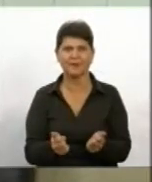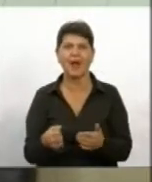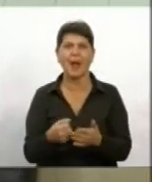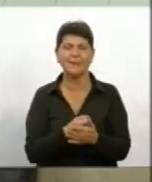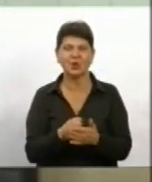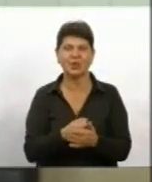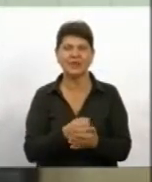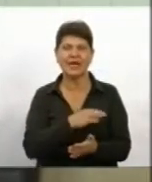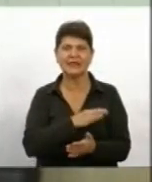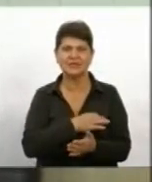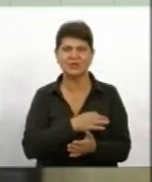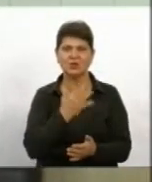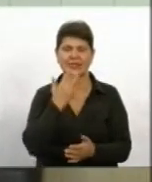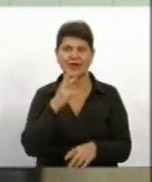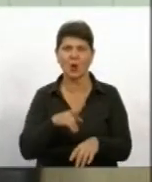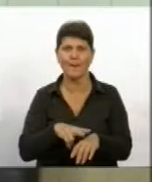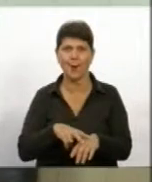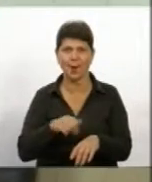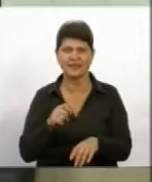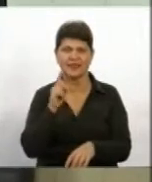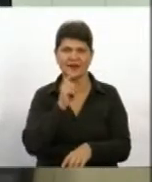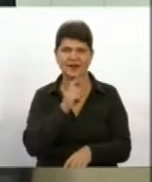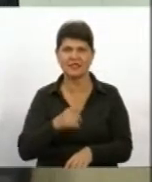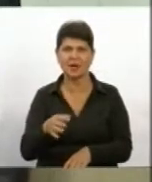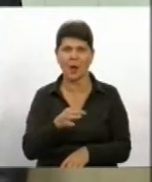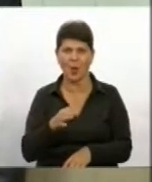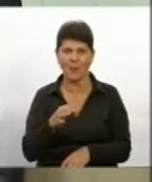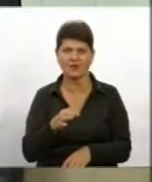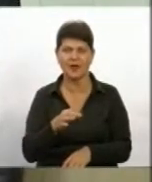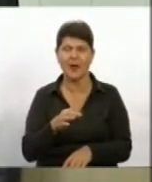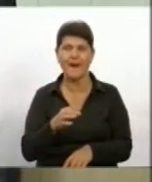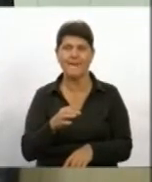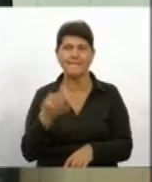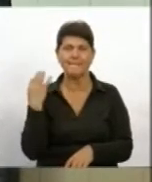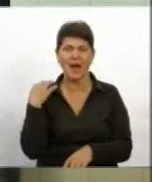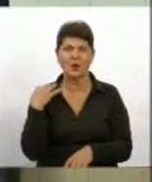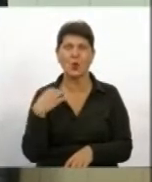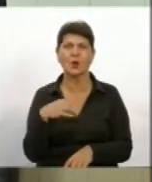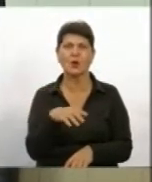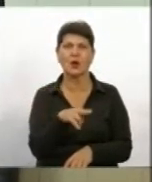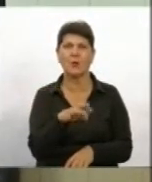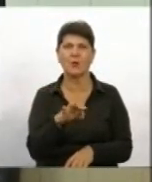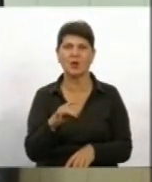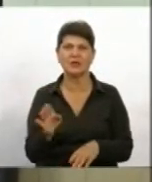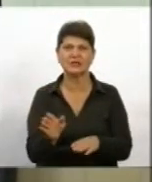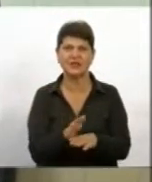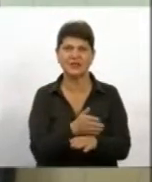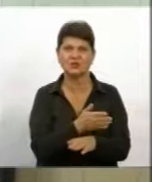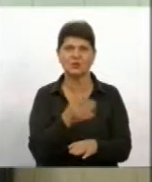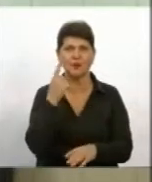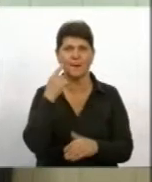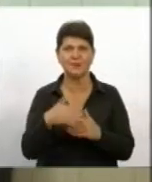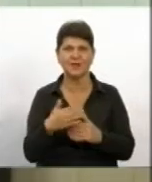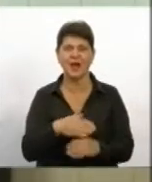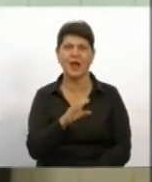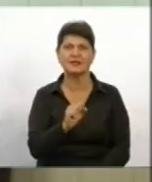управління Головного управління Національної поліції Вінницької області майора поліції Воронюк Світлани Валіївни про відсторонення підозрюваного